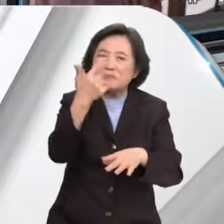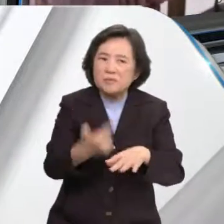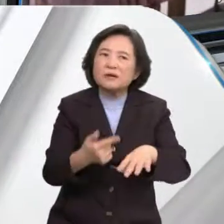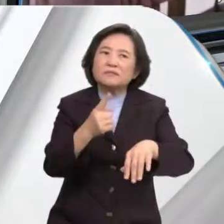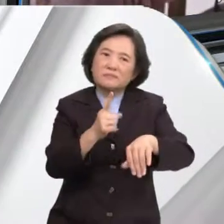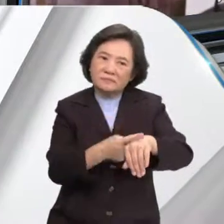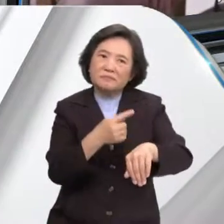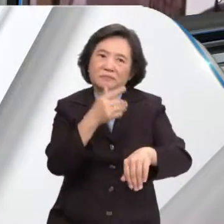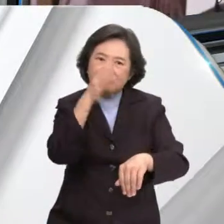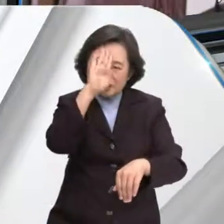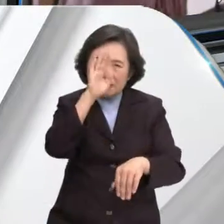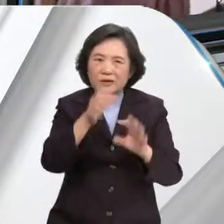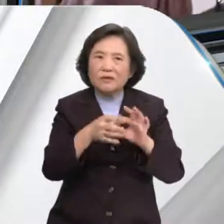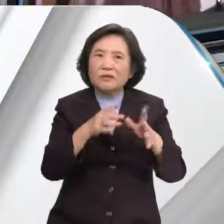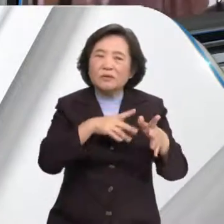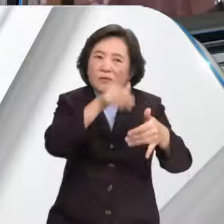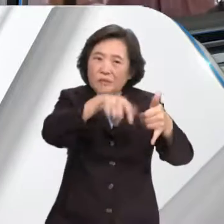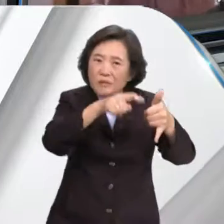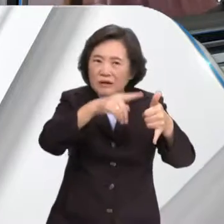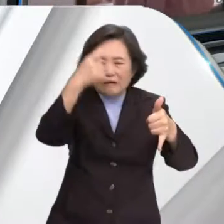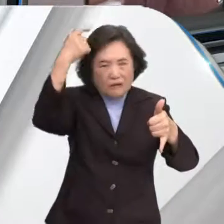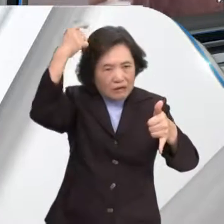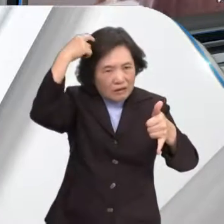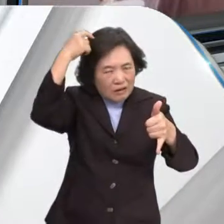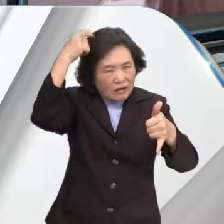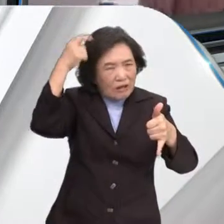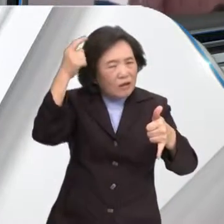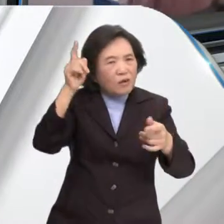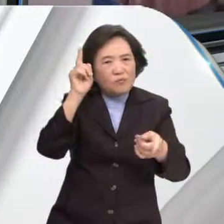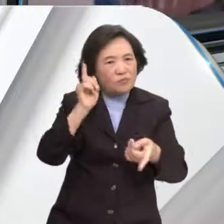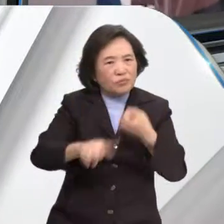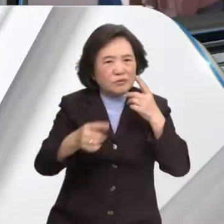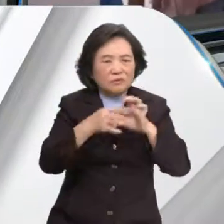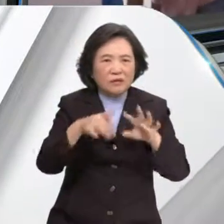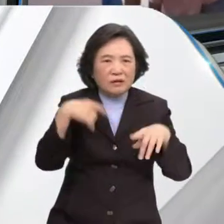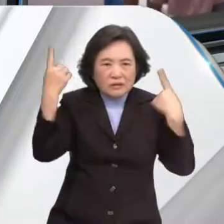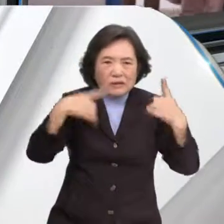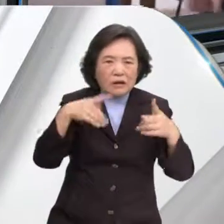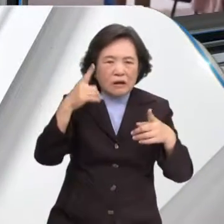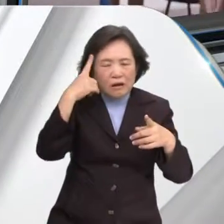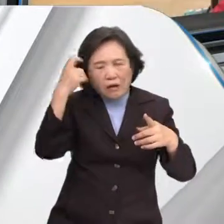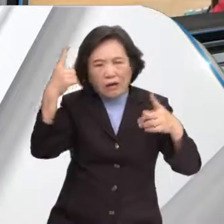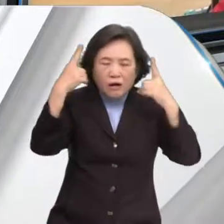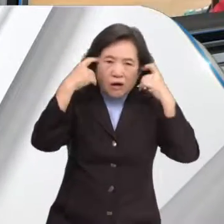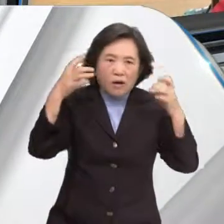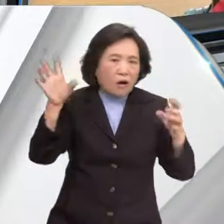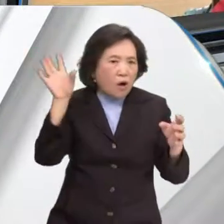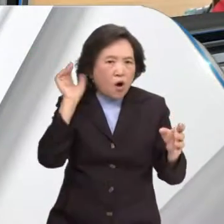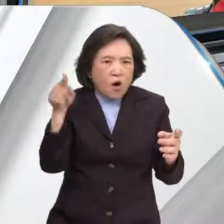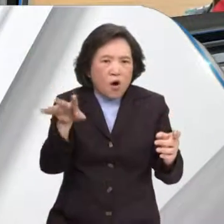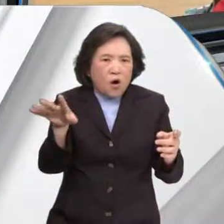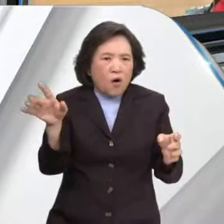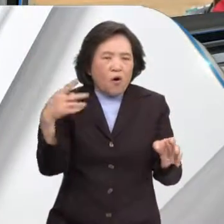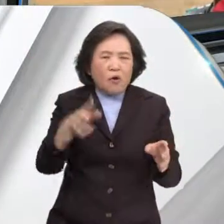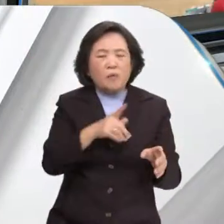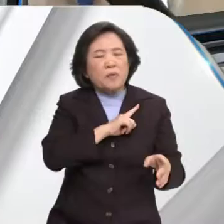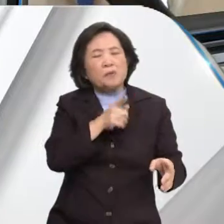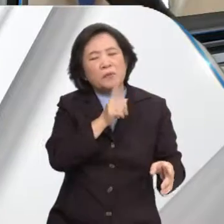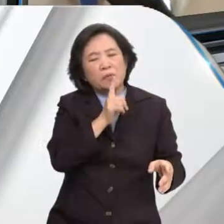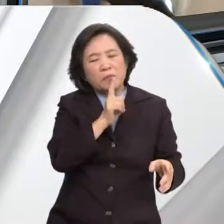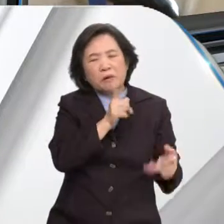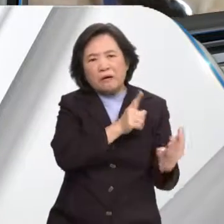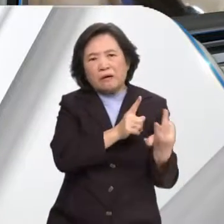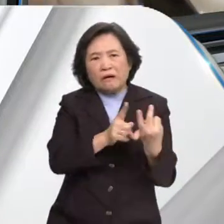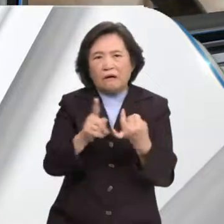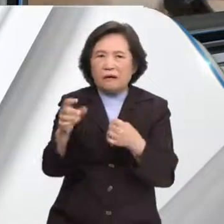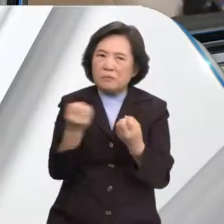病，患者因为太浓的功能之上，从头不久反高反弹，莫是坚持个讲不